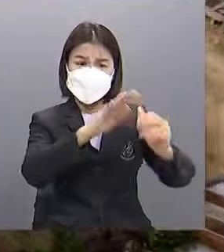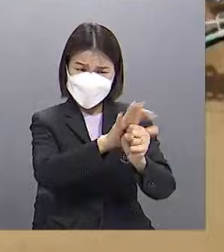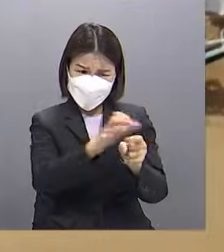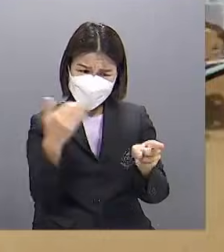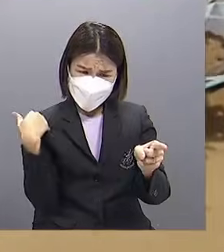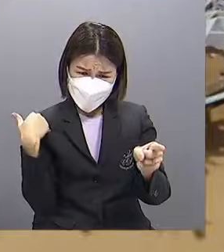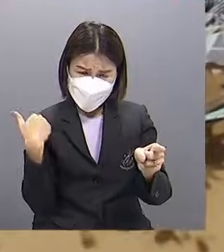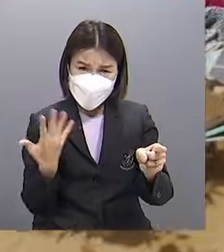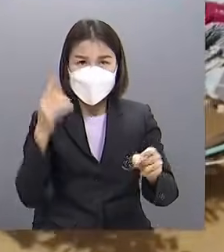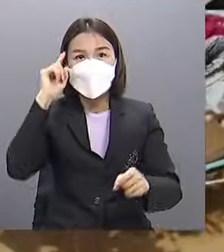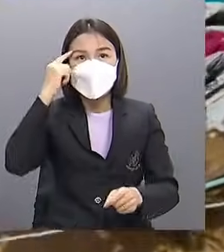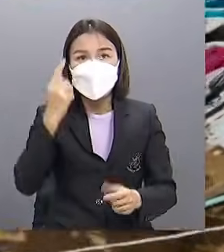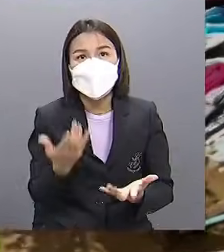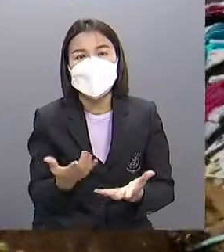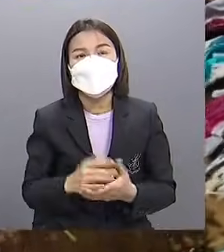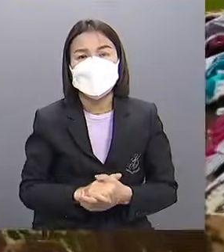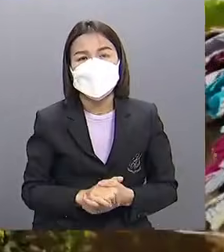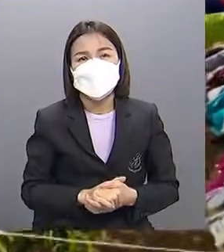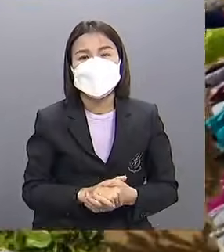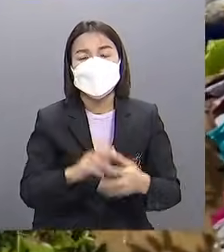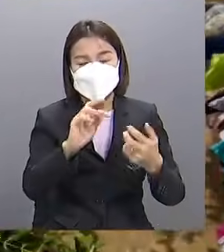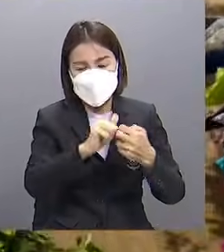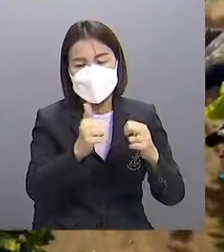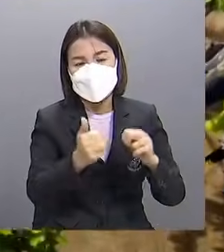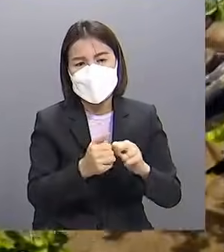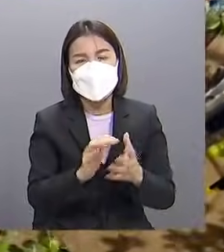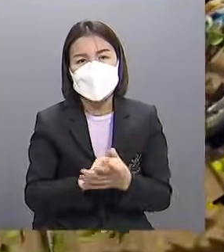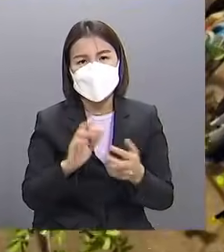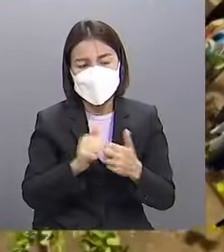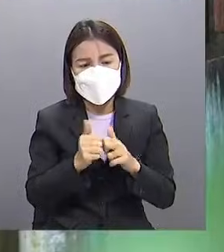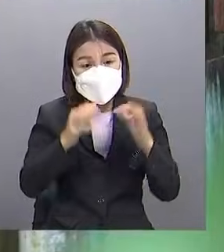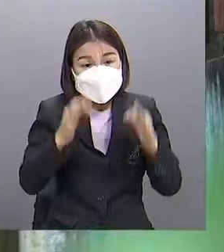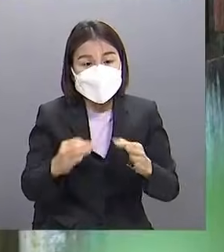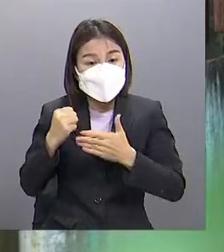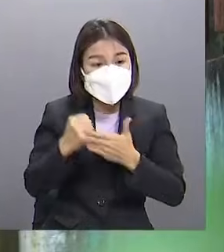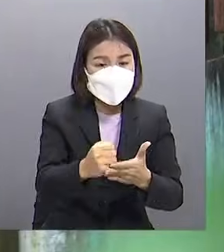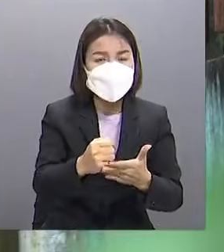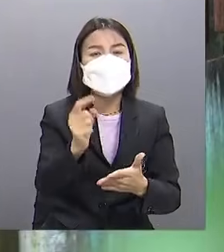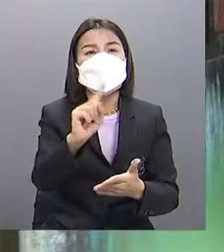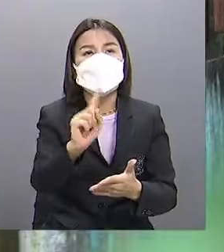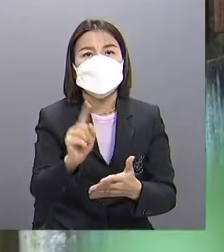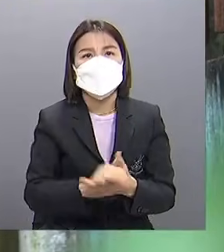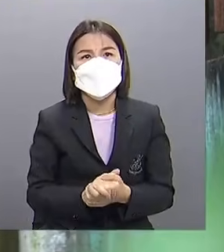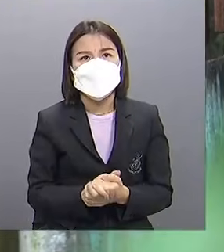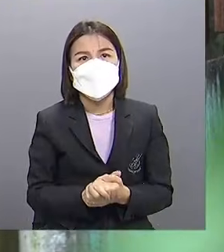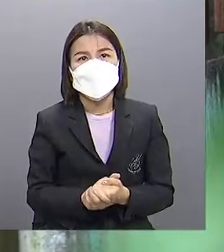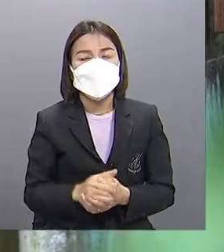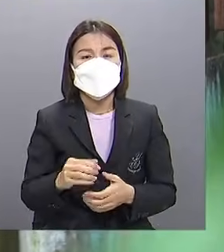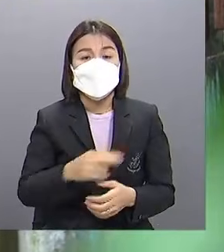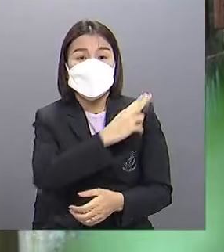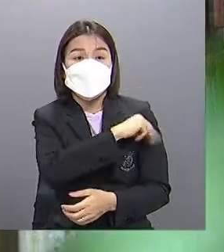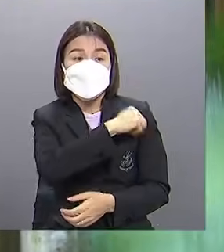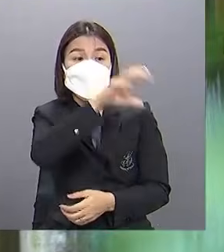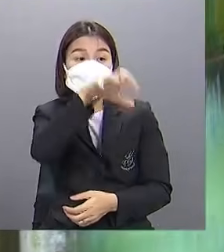เนี่ยมันก็เลยเกิดปัญหาว่าการตัดสินใจว่าเขาจะขอช่วยยังไง ไปตรวจที่โรงพยาบาลก่อนให้สรุปก่อนว่าจ